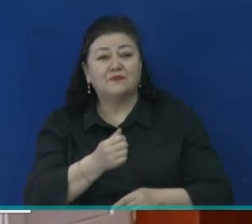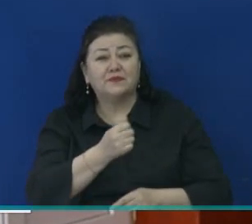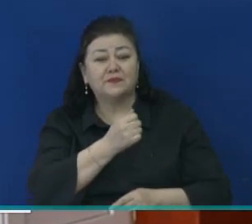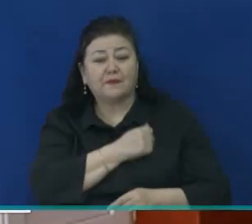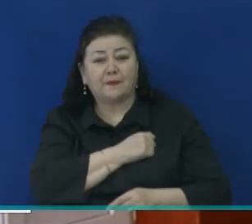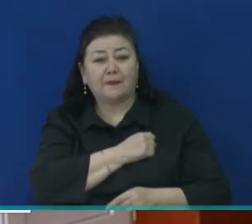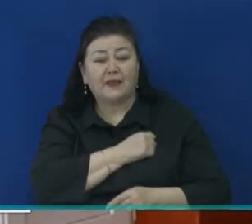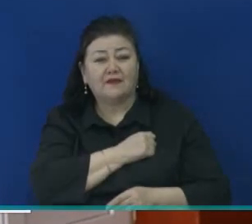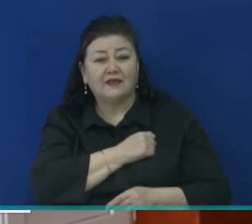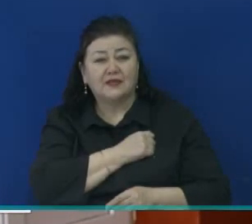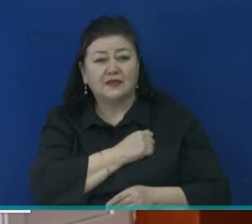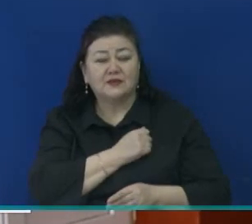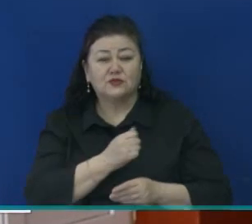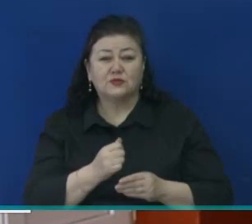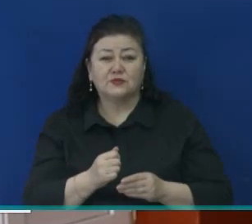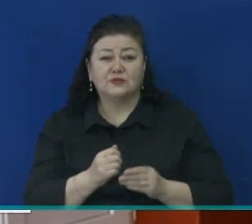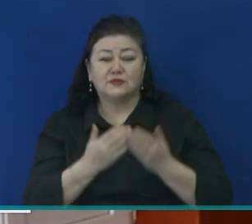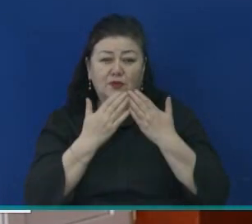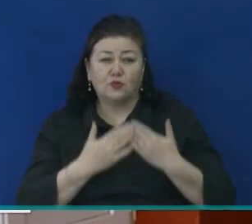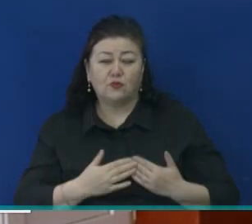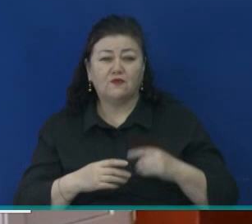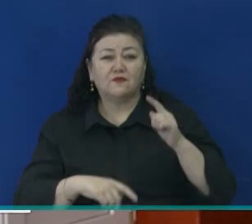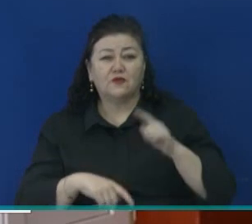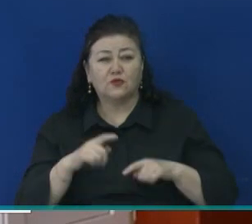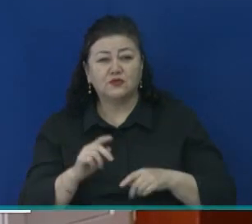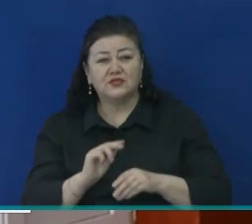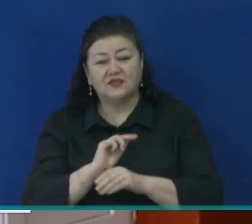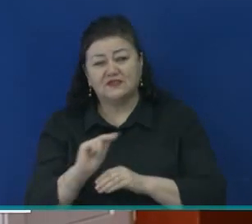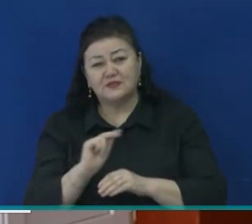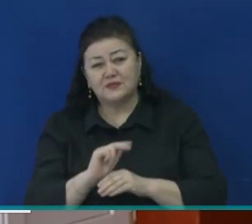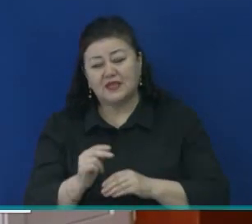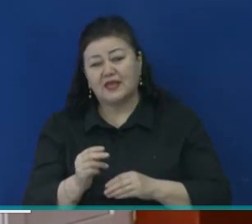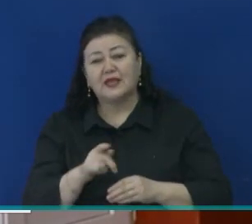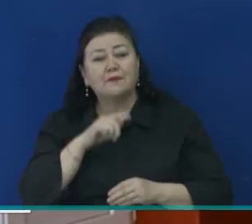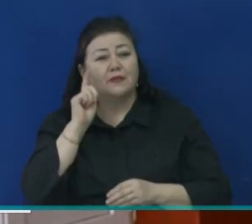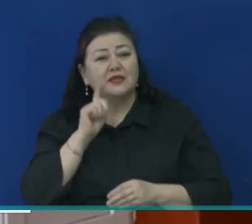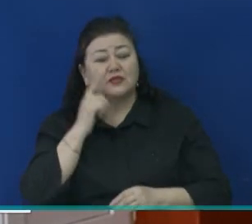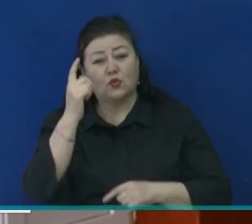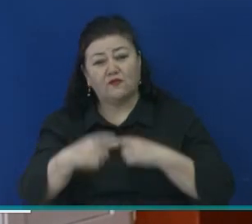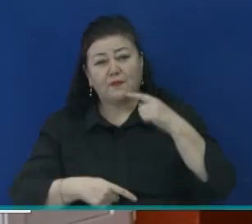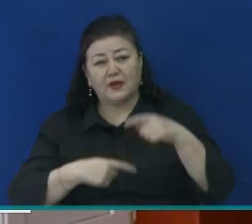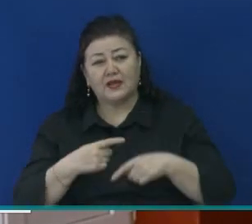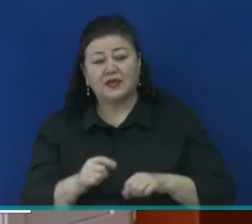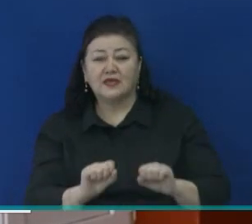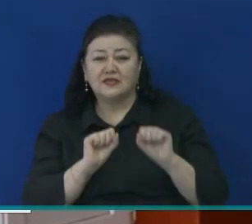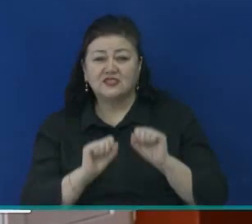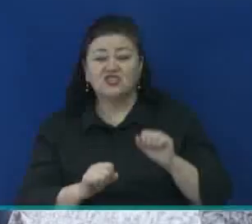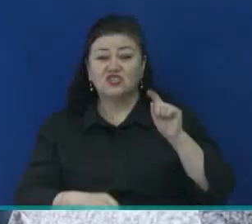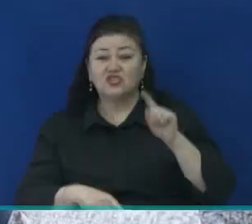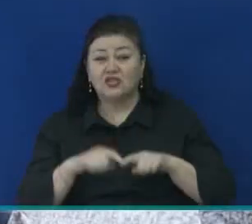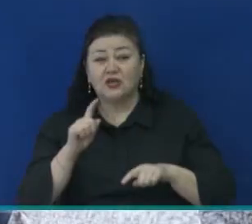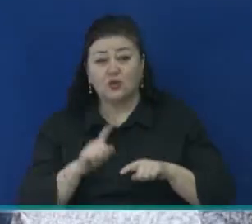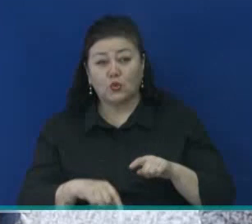байланысты, отан қорғаушылардың біздің қазіргі кездегі жас ұрпақты отан қорғаушылыққа